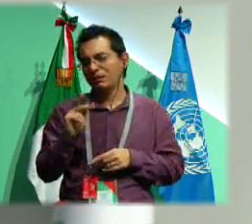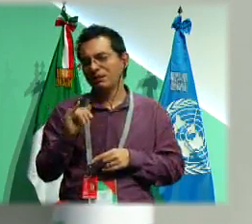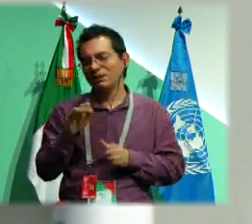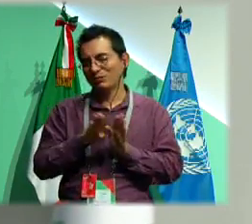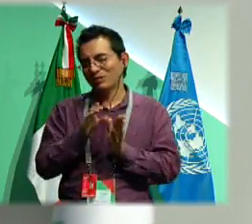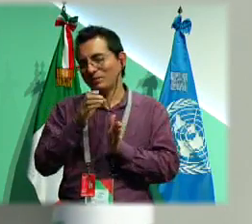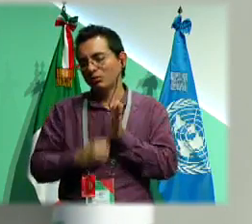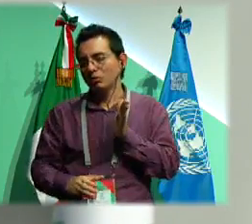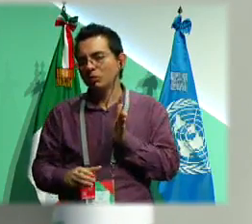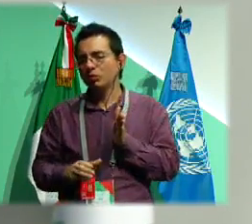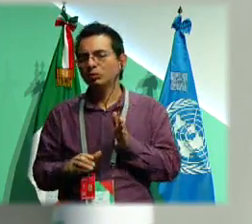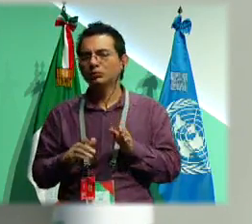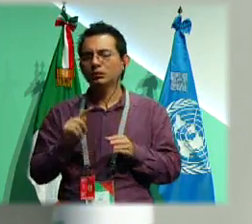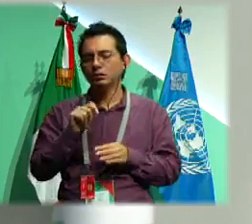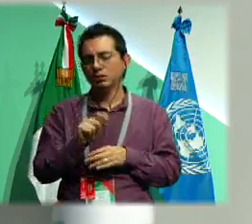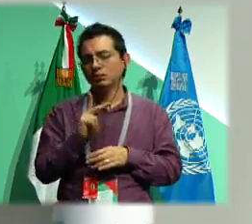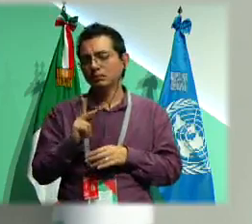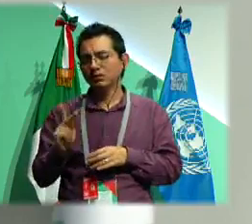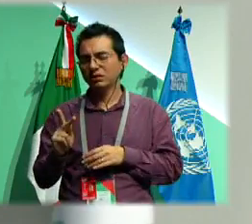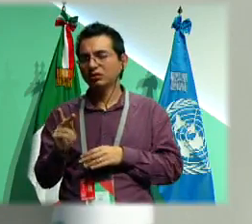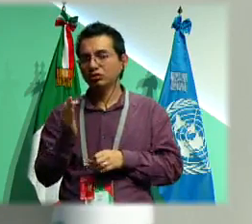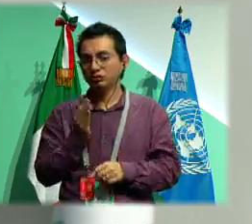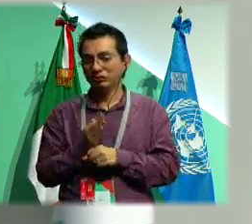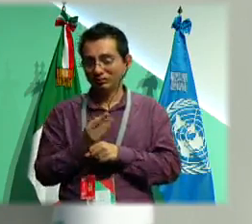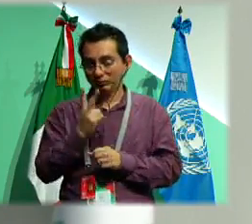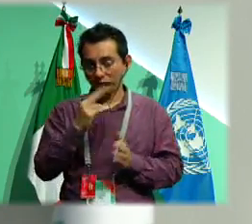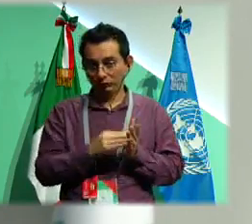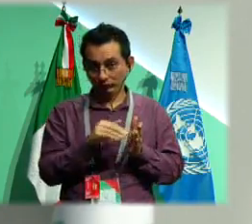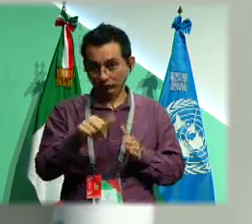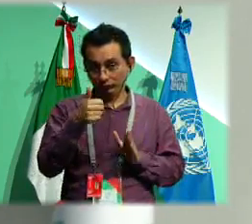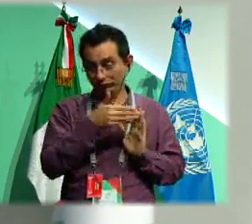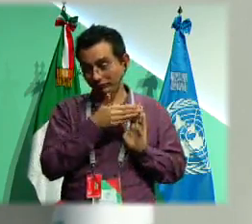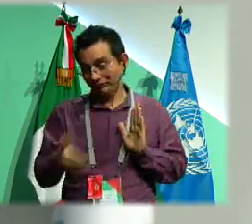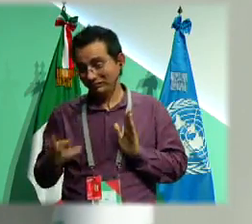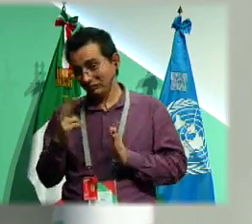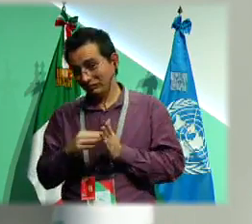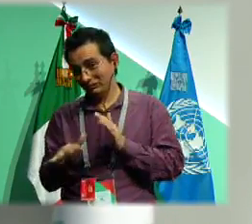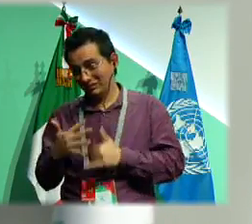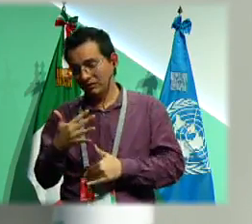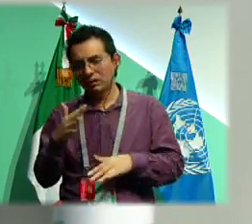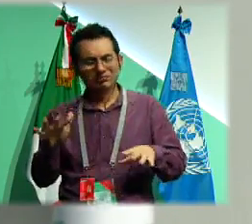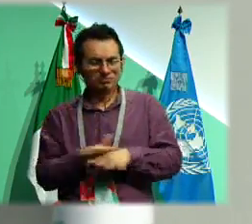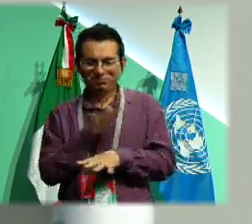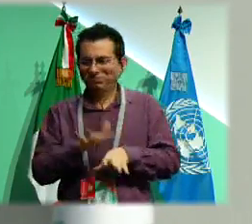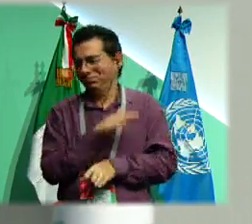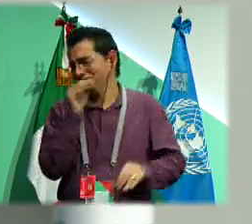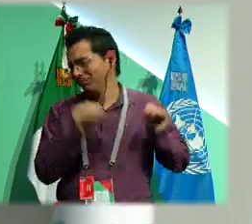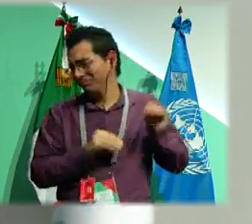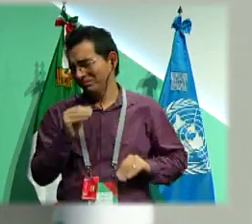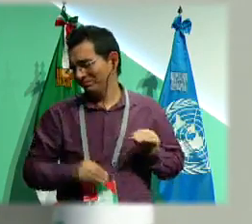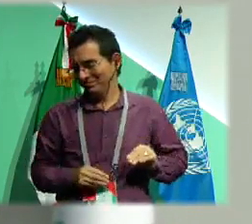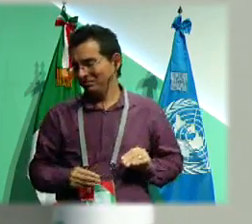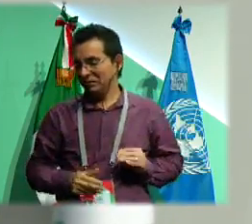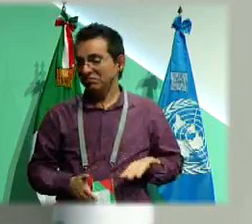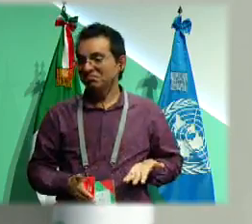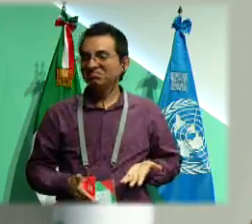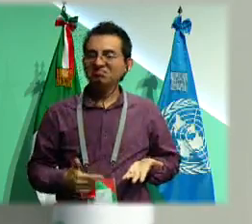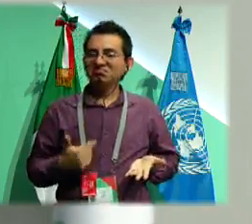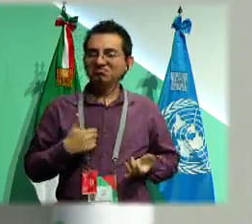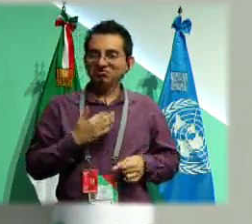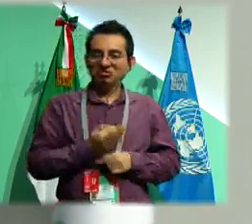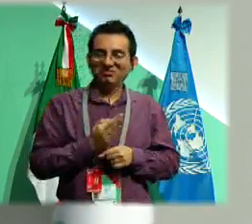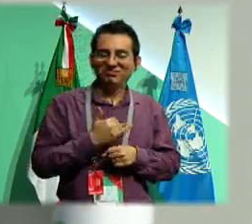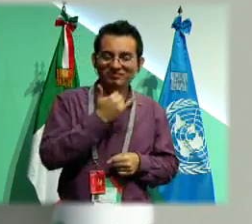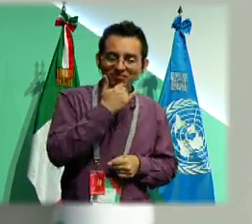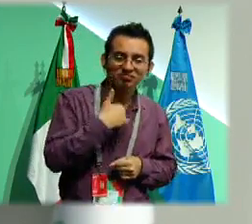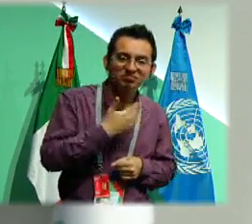modifications entre 2011 et 2015. Mais du point de vue du chapitre du commerce électronique, nous n'avons jamais rien vu. Donc,